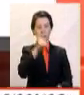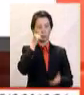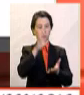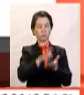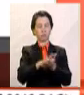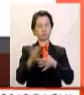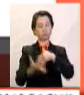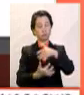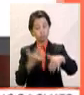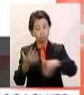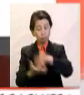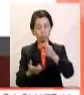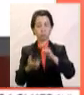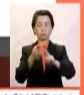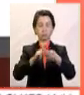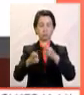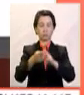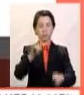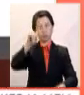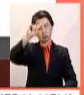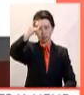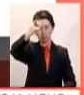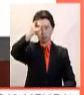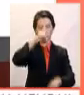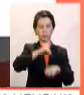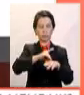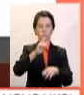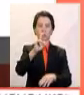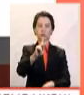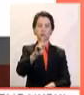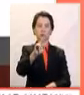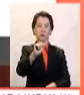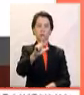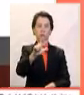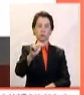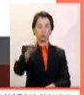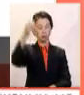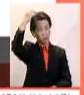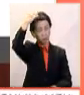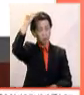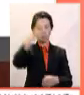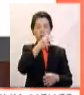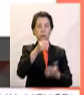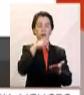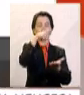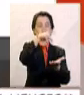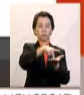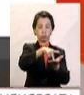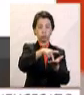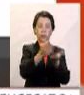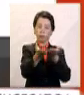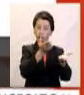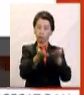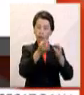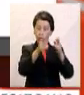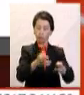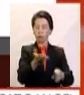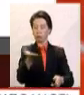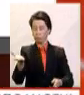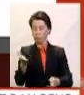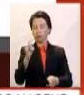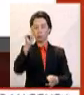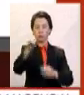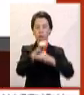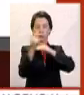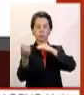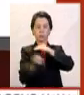menyantuni rakan taulan beragama Hindu di sekitar Kuala Selangor. Selain ke Pusat Khidmat Rakyat Parlimen Berkenaan, mereka turut ke